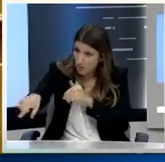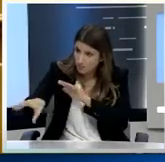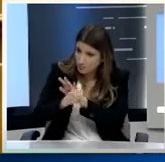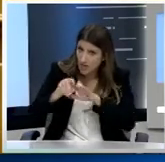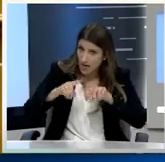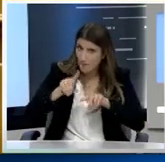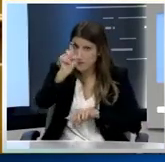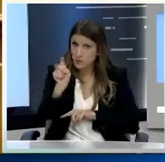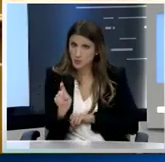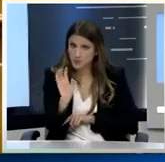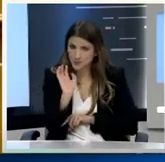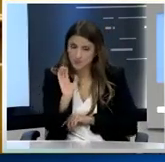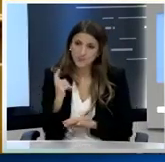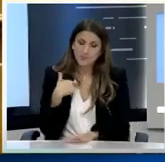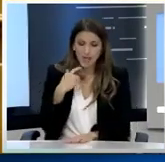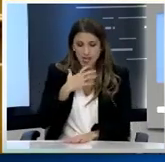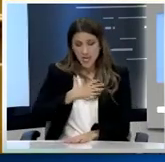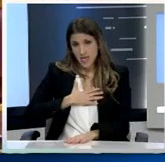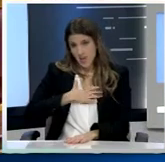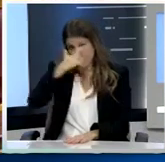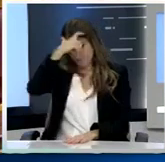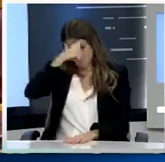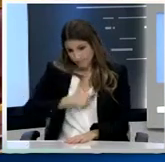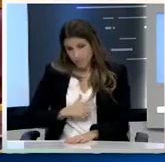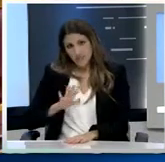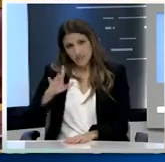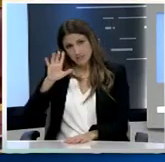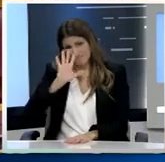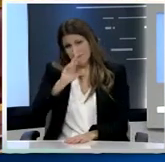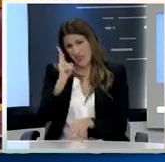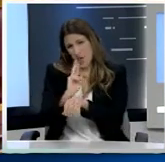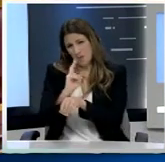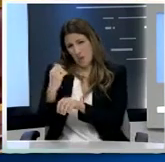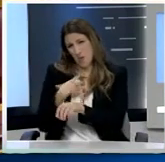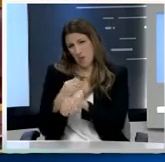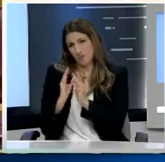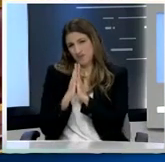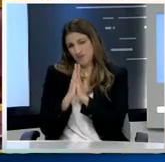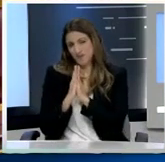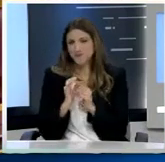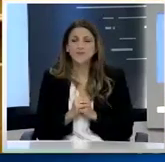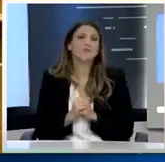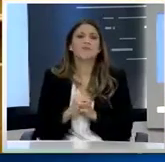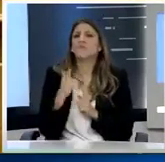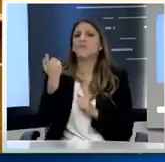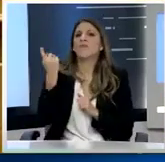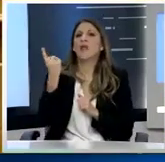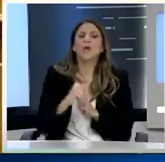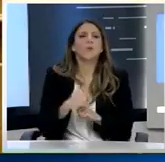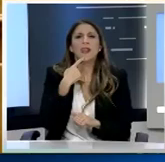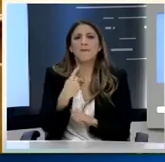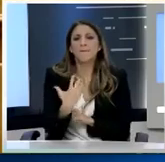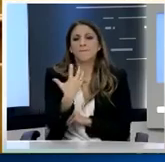στη χώρα μας. Για μένα μία δέσμη, και θα ήθελα την ανοχή σας για 2 λεπτά, κύριε Πρόεδρε, μία δέσμη